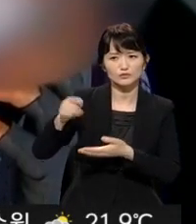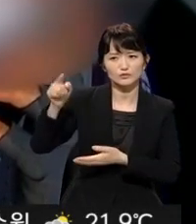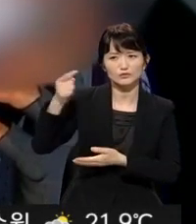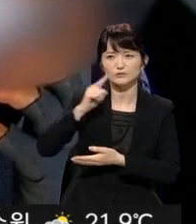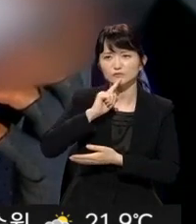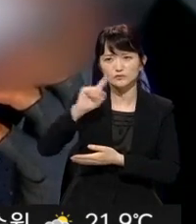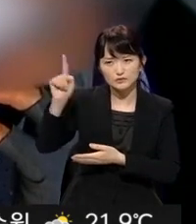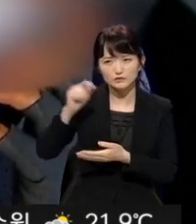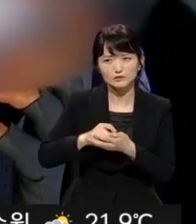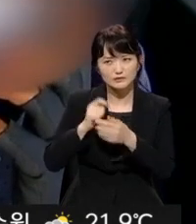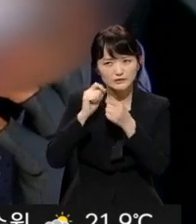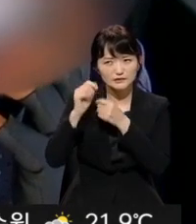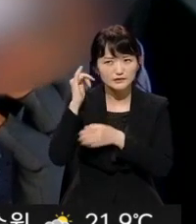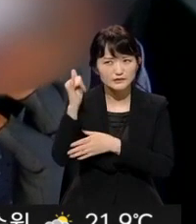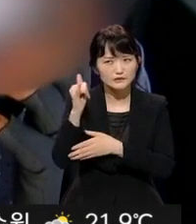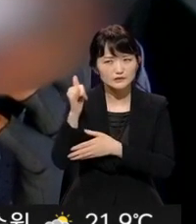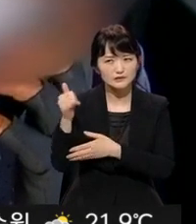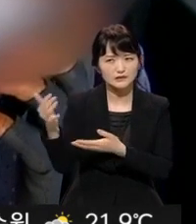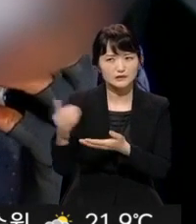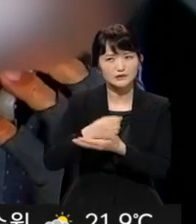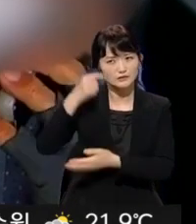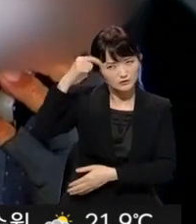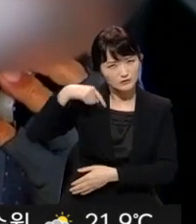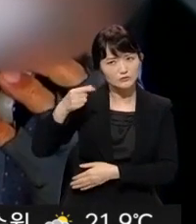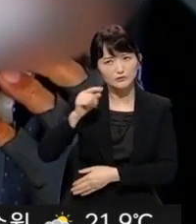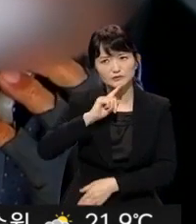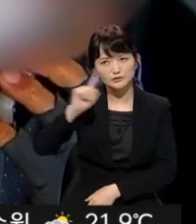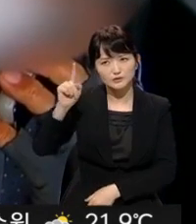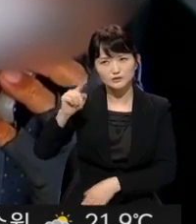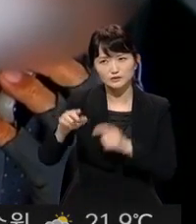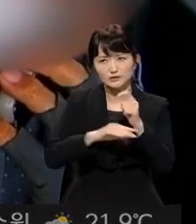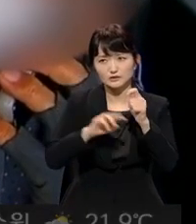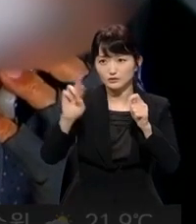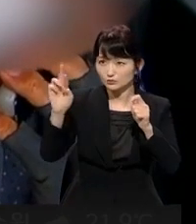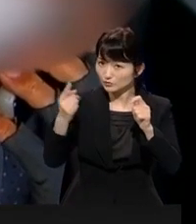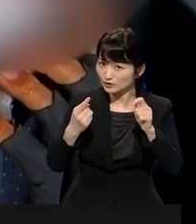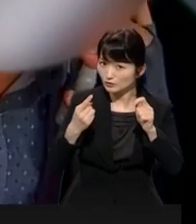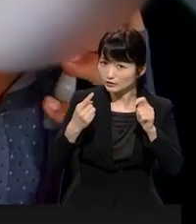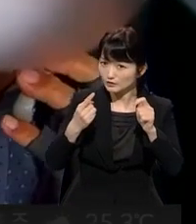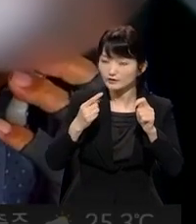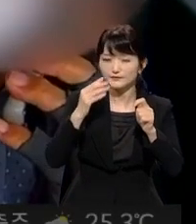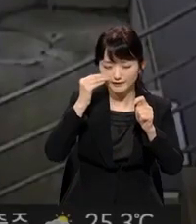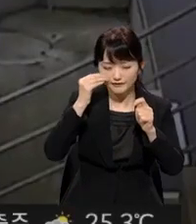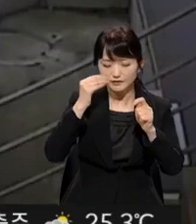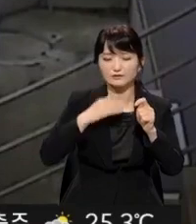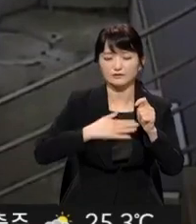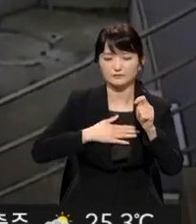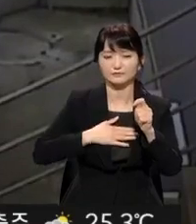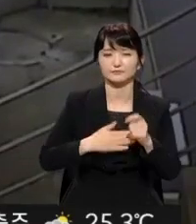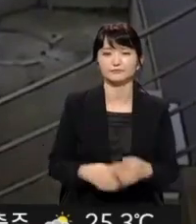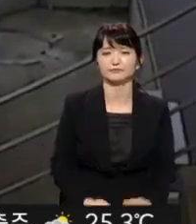거기서 미싱 소마차 기계집이들 한참 오실 거예요? 네. 택시로 다시 돌아오는데요, 그 사람이? 네.